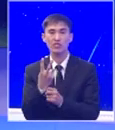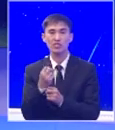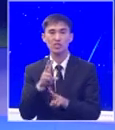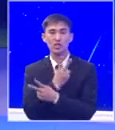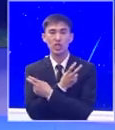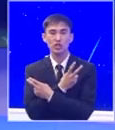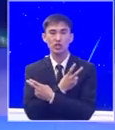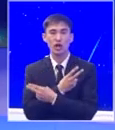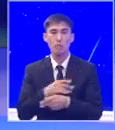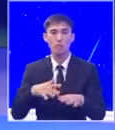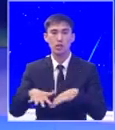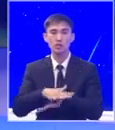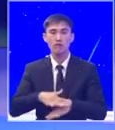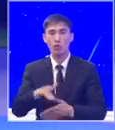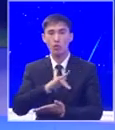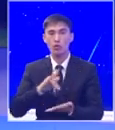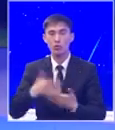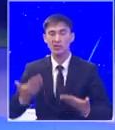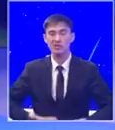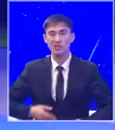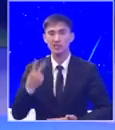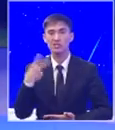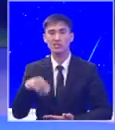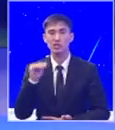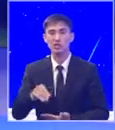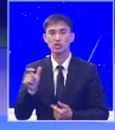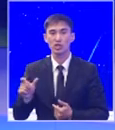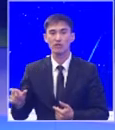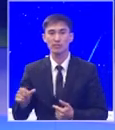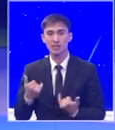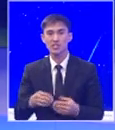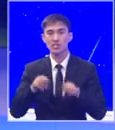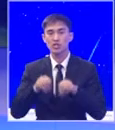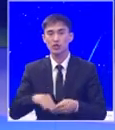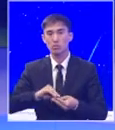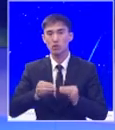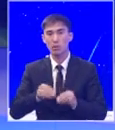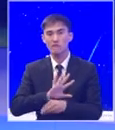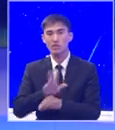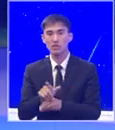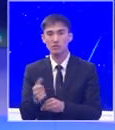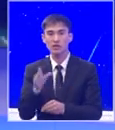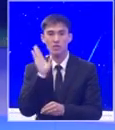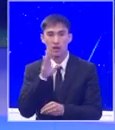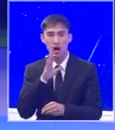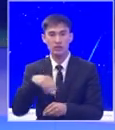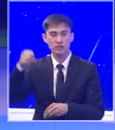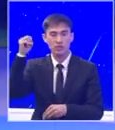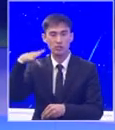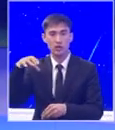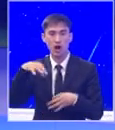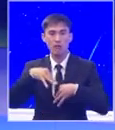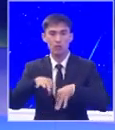города, где постоянно проживает 20 тысяч человек. Здесь решаются проблемы с водоснабжением, освещением и автобусным